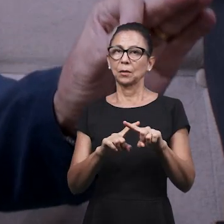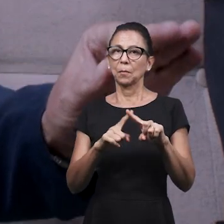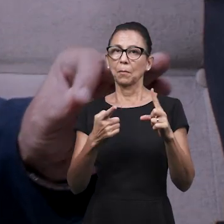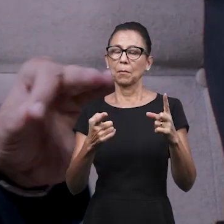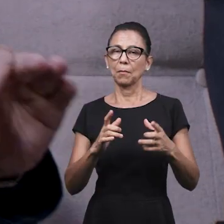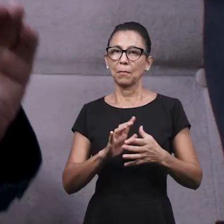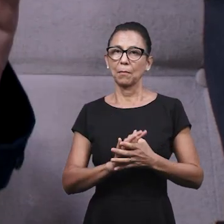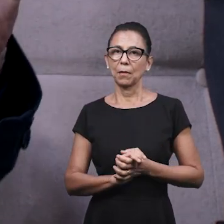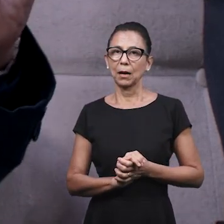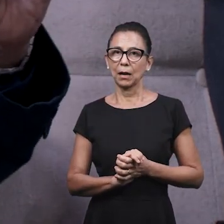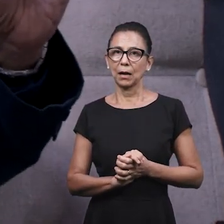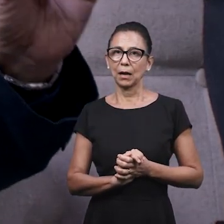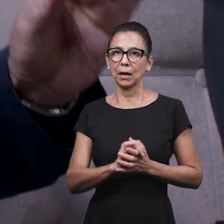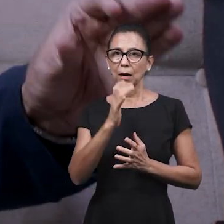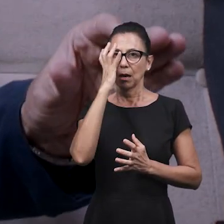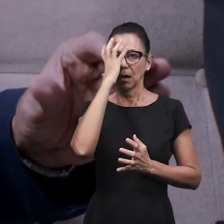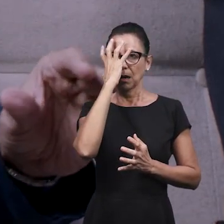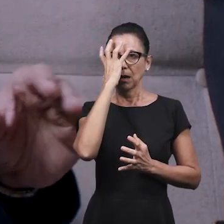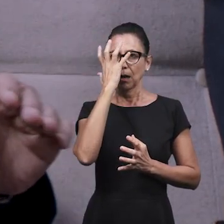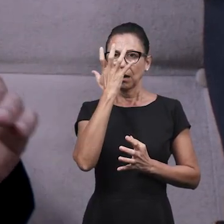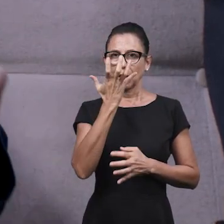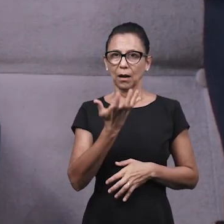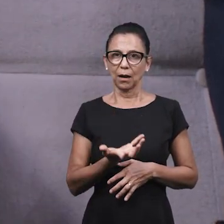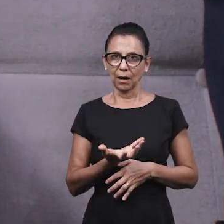l'évangile, mais la Bible dit que